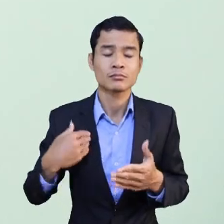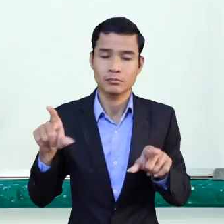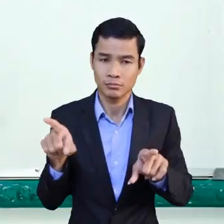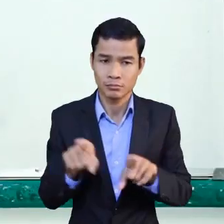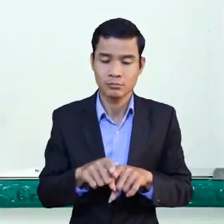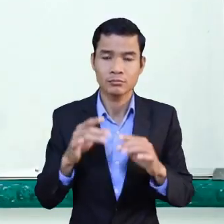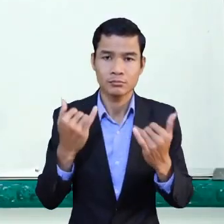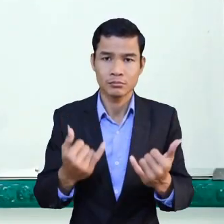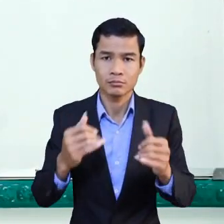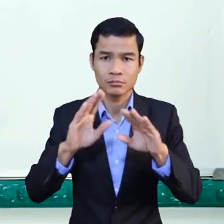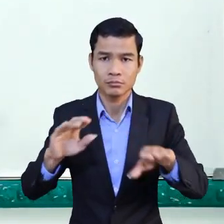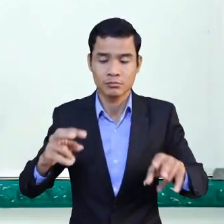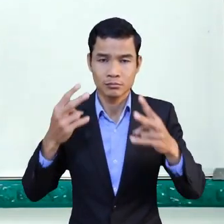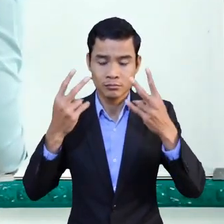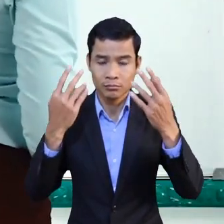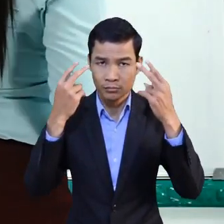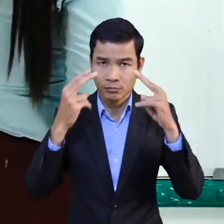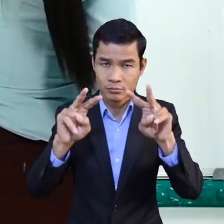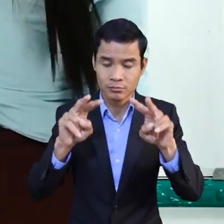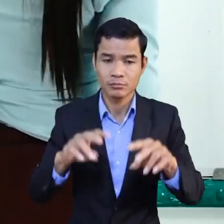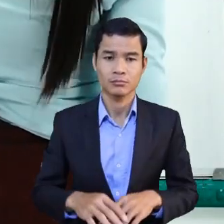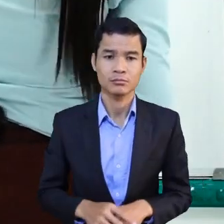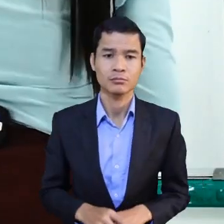ត្រៀមខ្លួនមើលទាំងអស់គ្នា